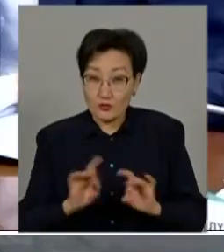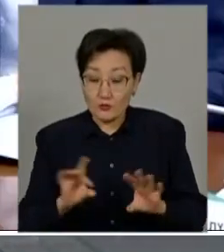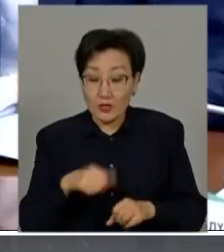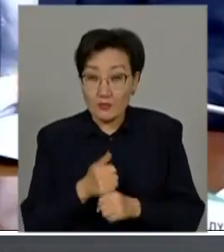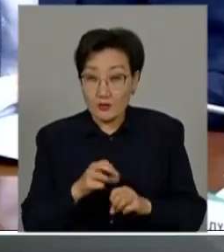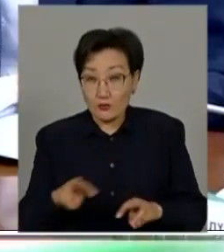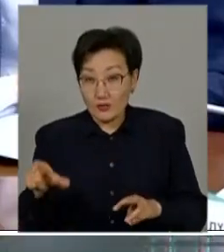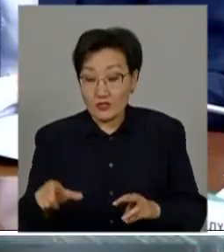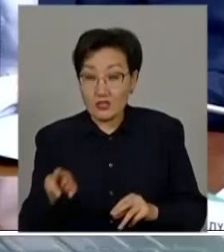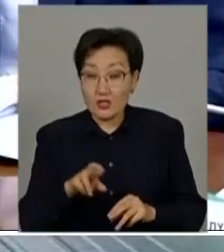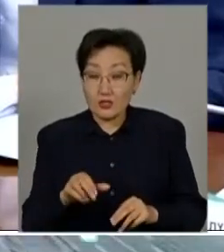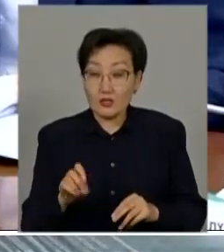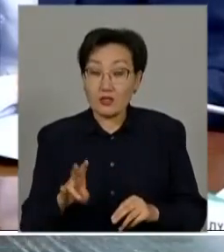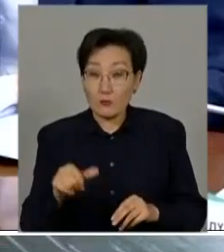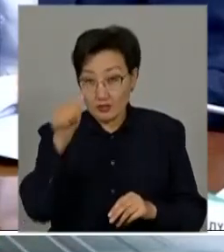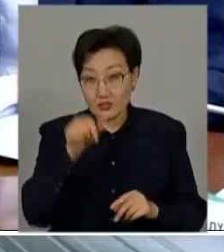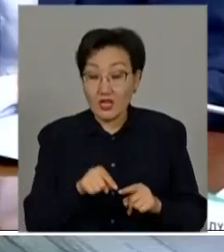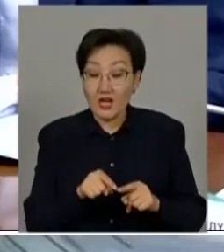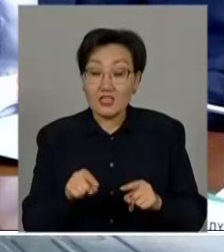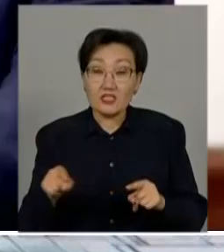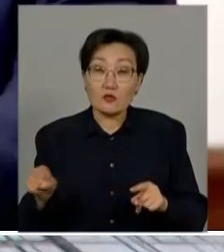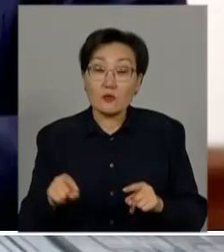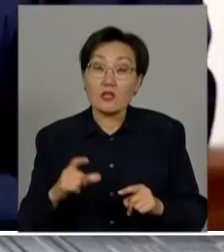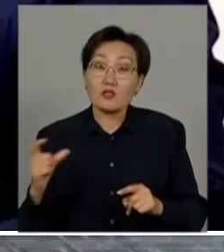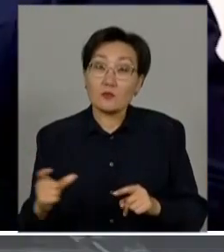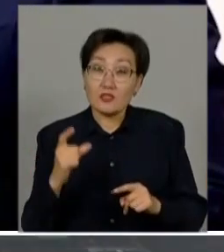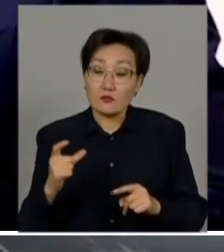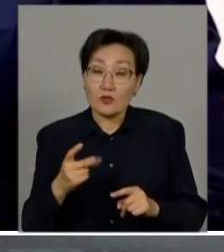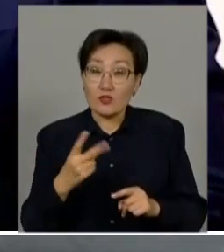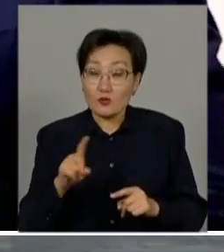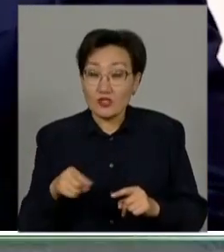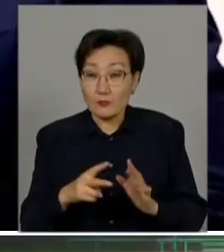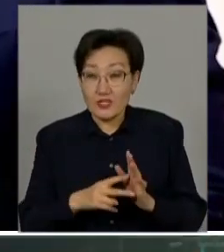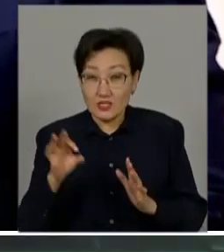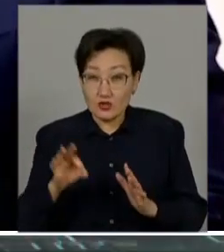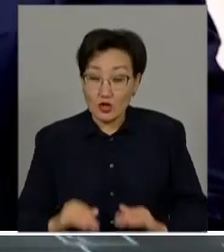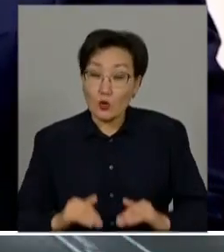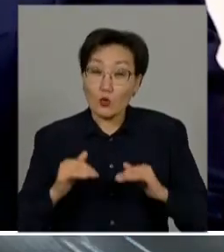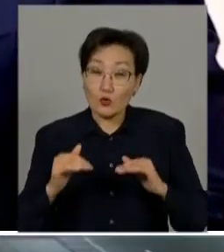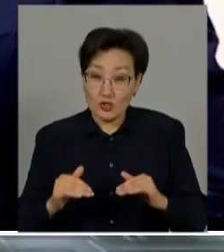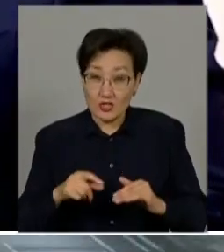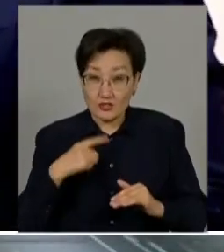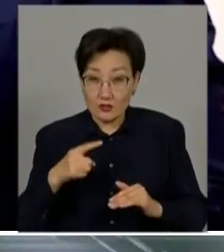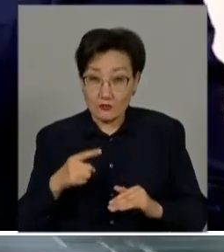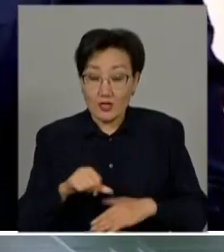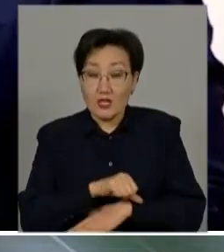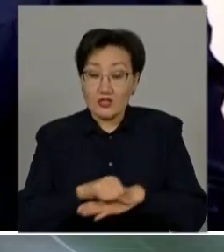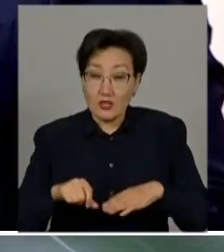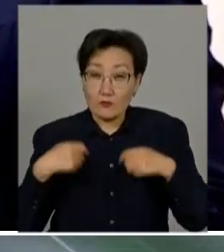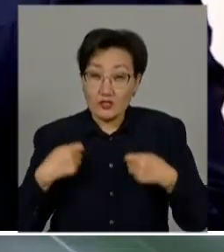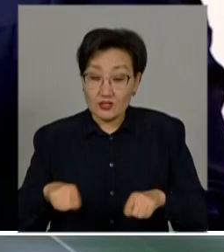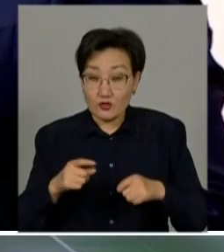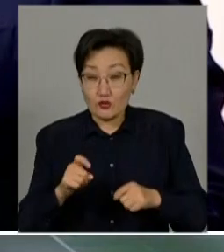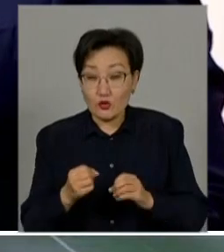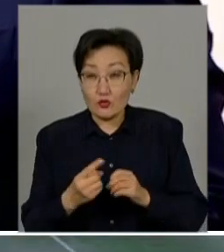премьер, қаңтар мен қараша айларының арасында экономикамыз 2,7%-ға көтерілді дейді. Сыртқы сауда айналымы